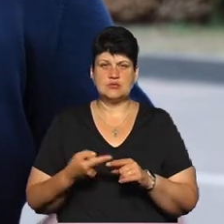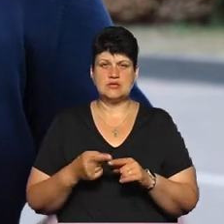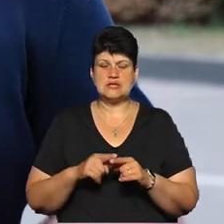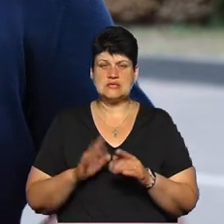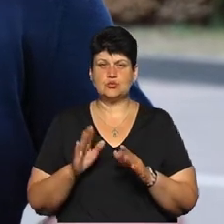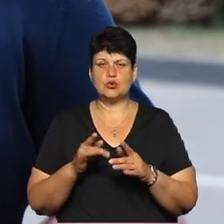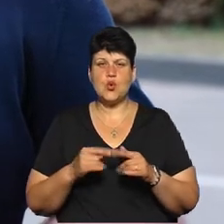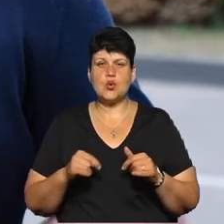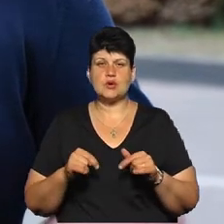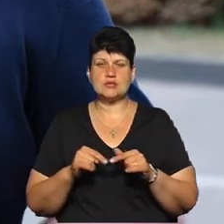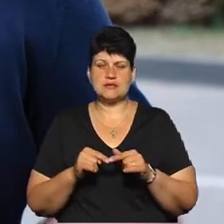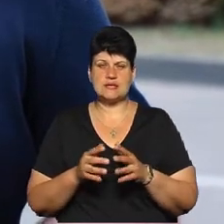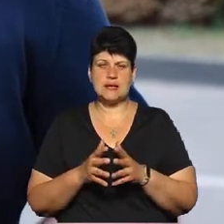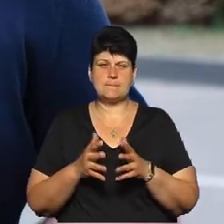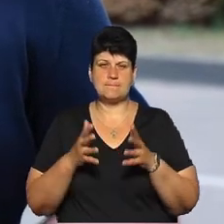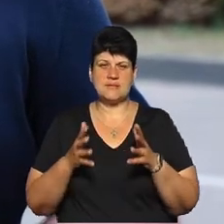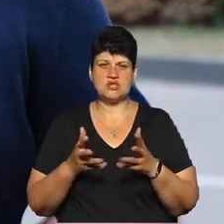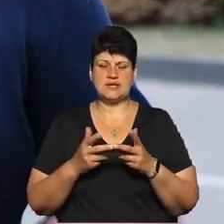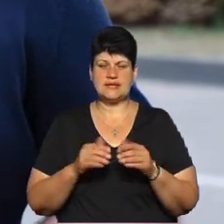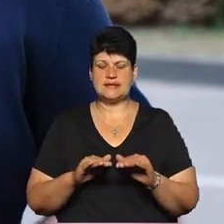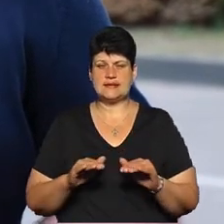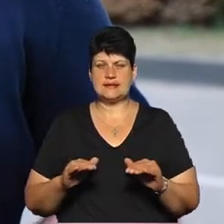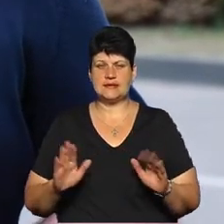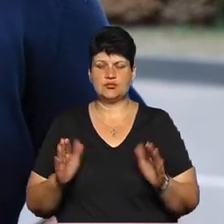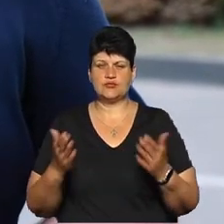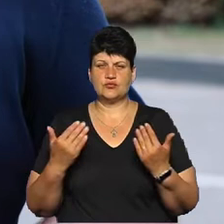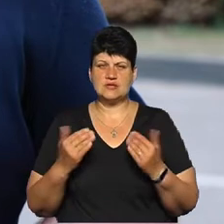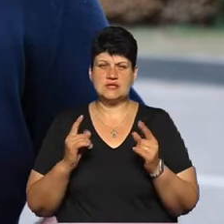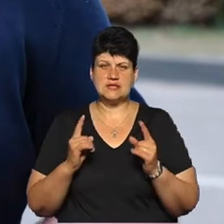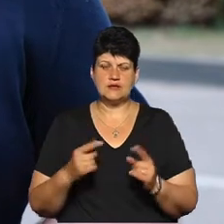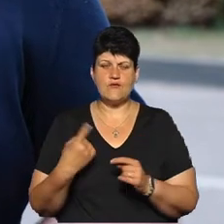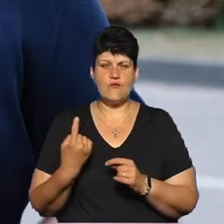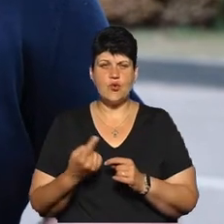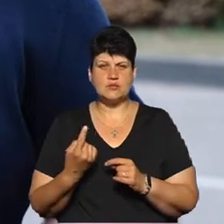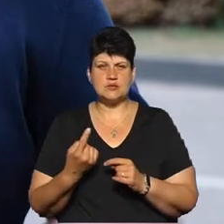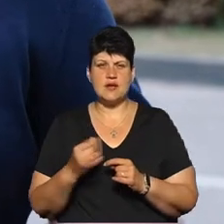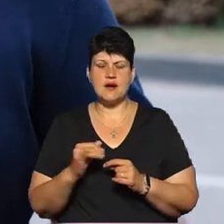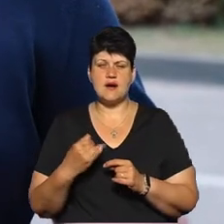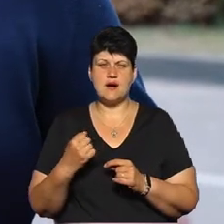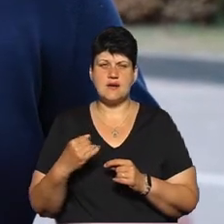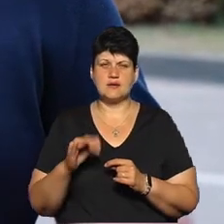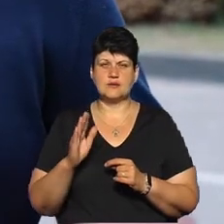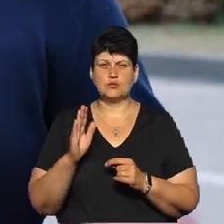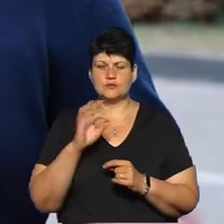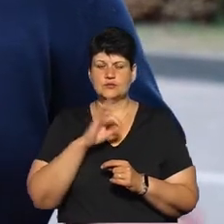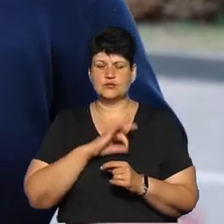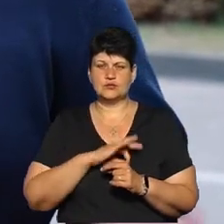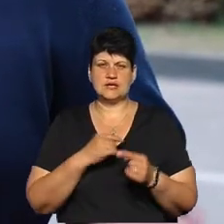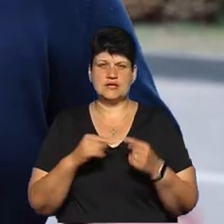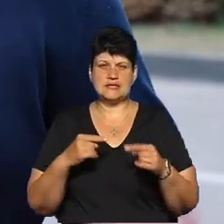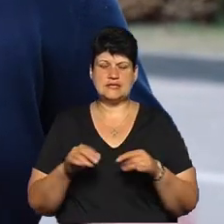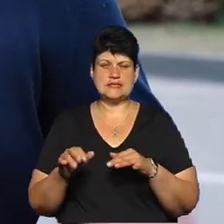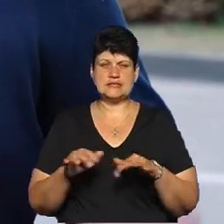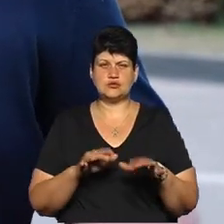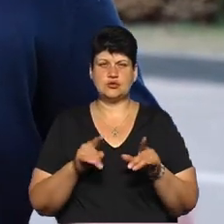організовано на набагато більше кількість дітей, які будуть чувати не тільки на теренах області, а й будемо вживати всіх необхідних заходів для того, щоб діти